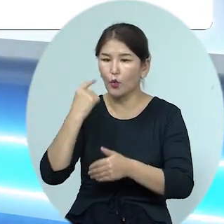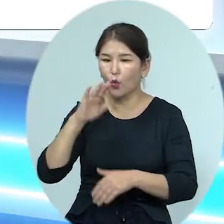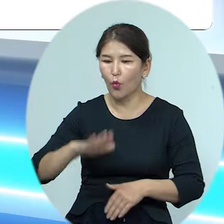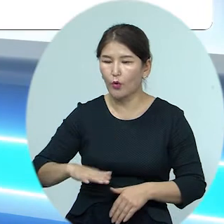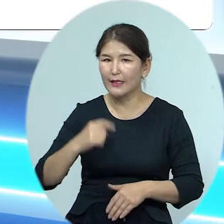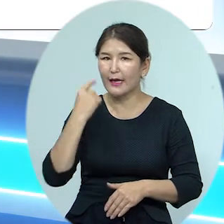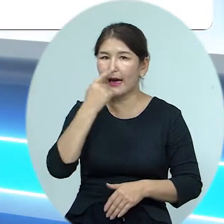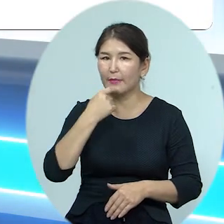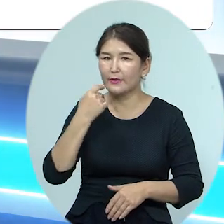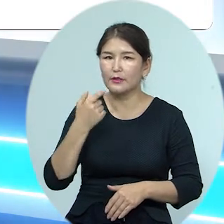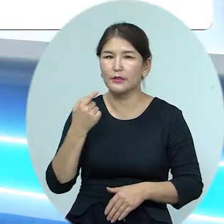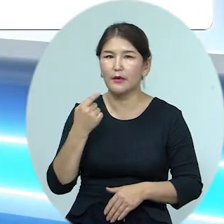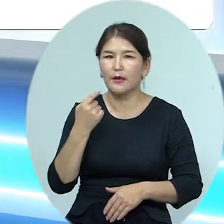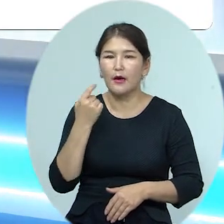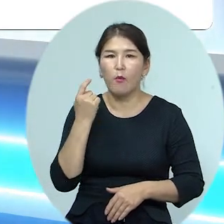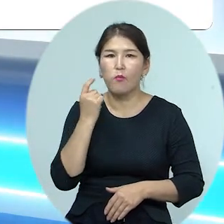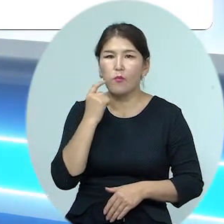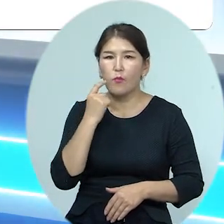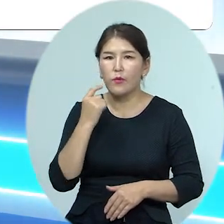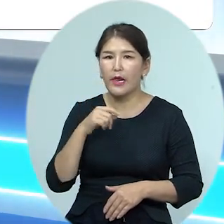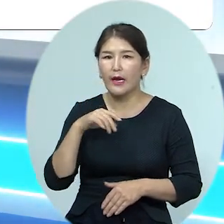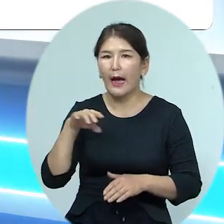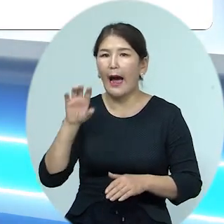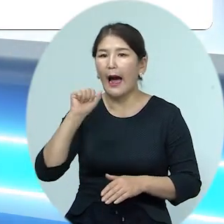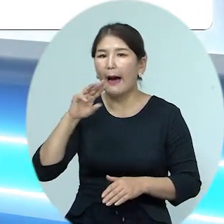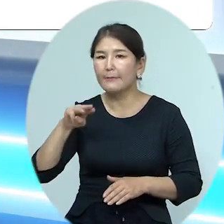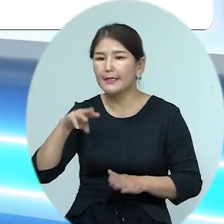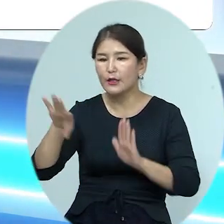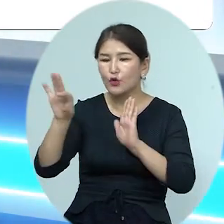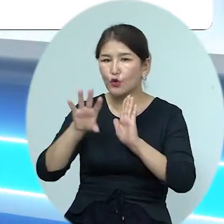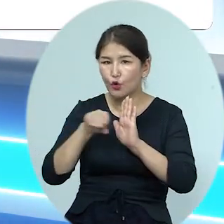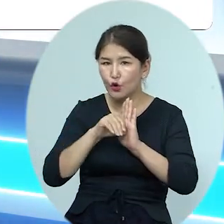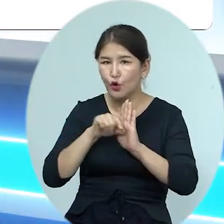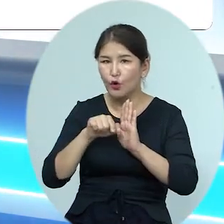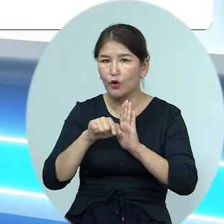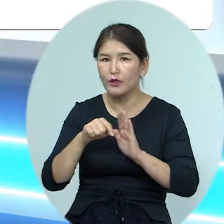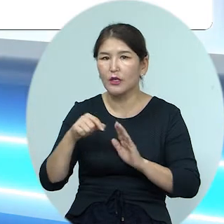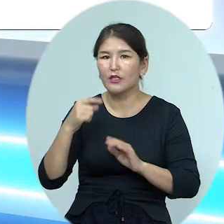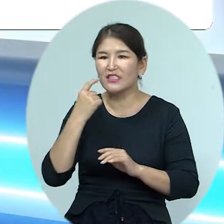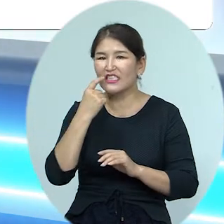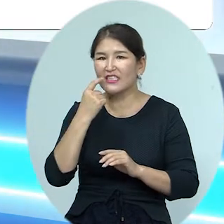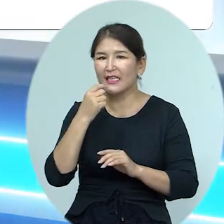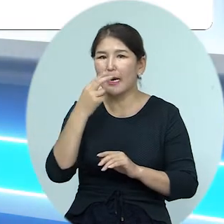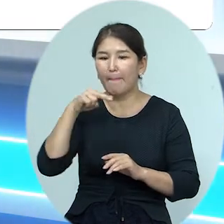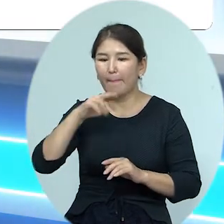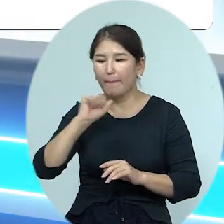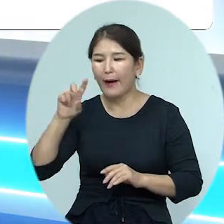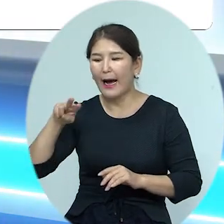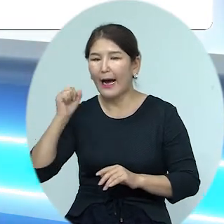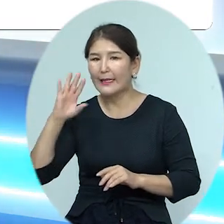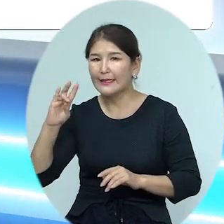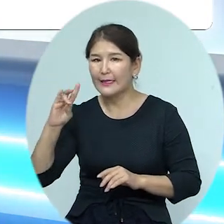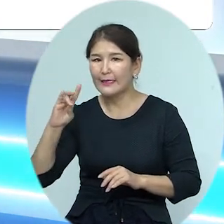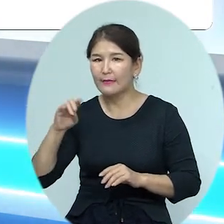аманд орсон чихэрлэг амттны нөлөөгөөр амны хөндөд шүдний хатуу үед буюу шүдний паланг